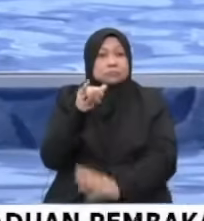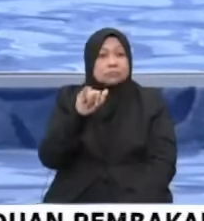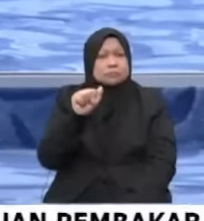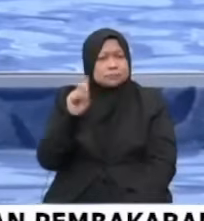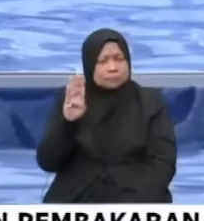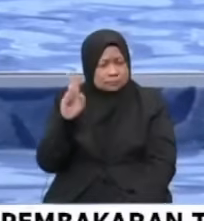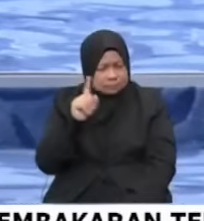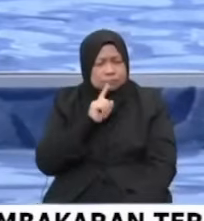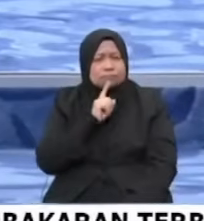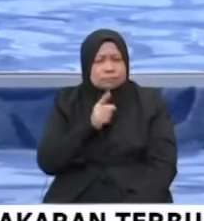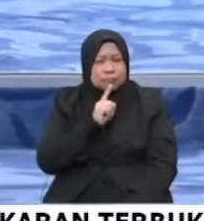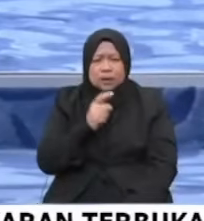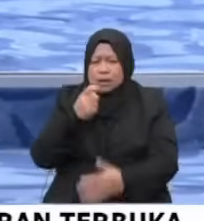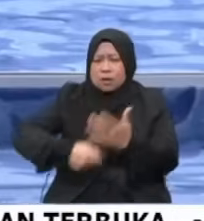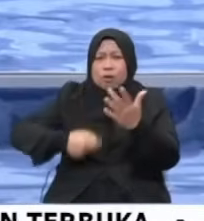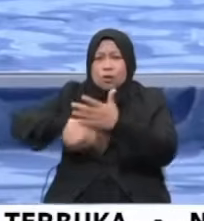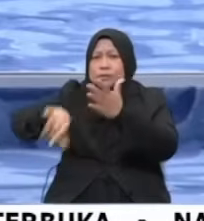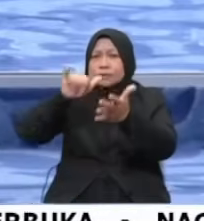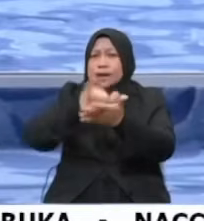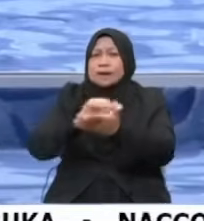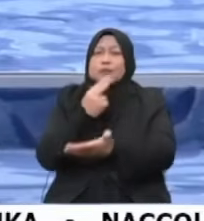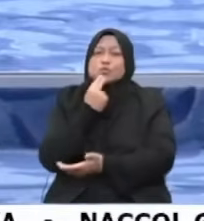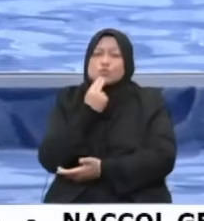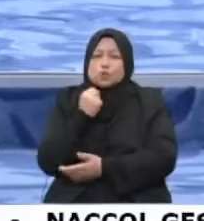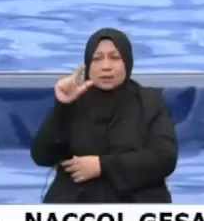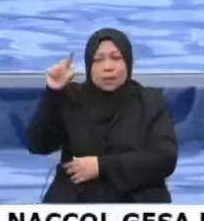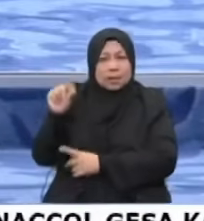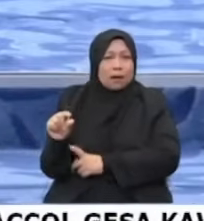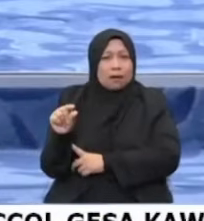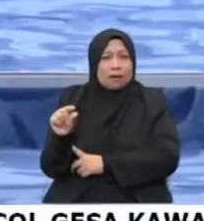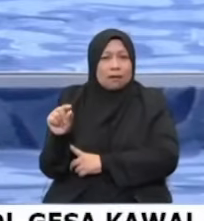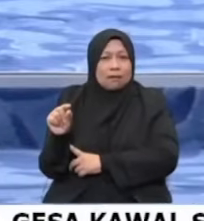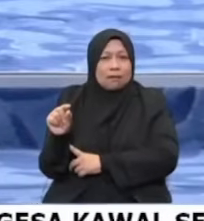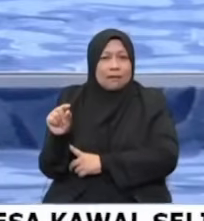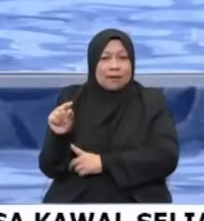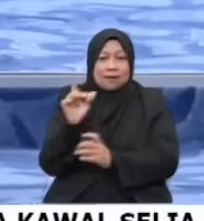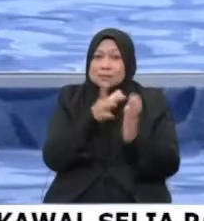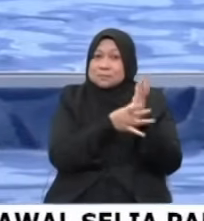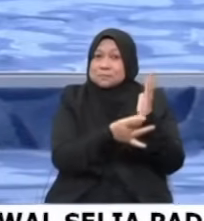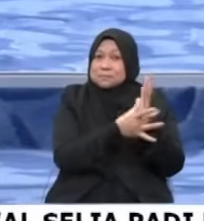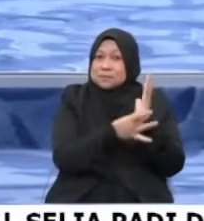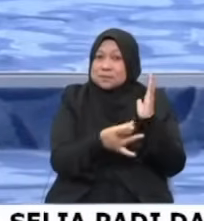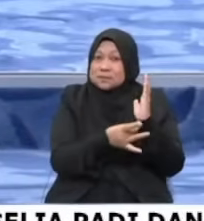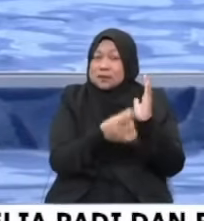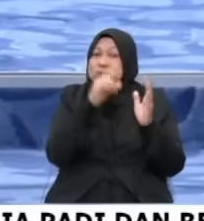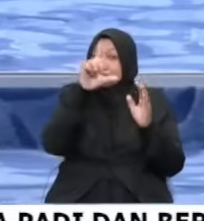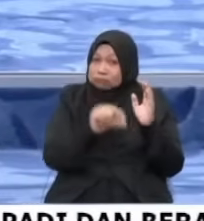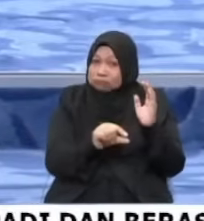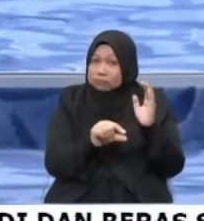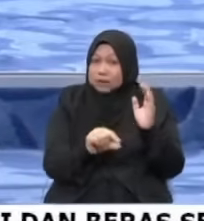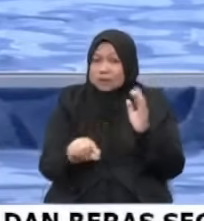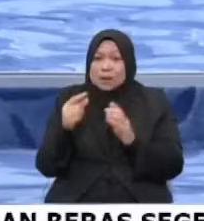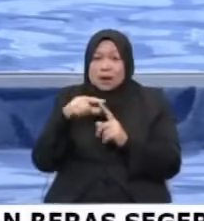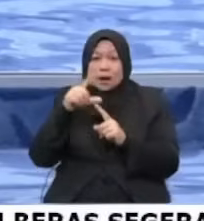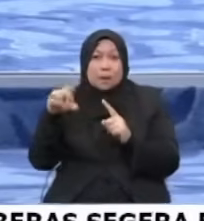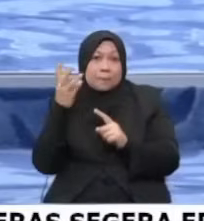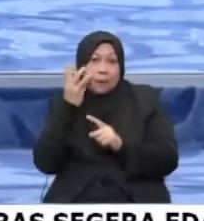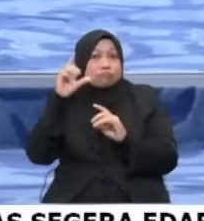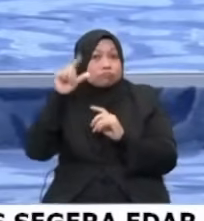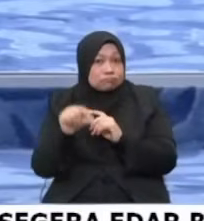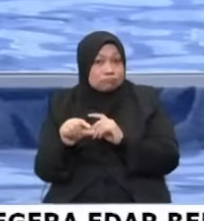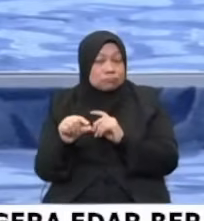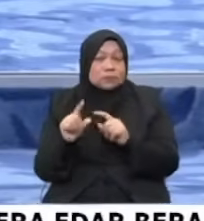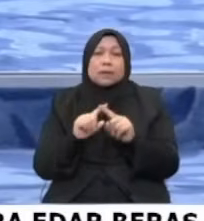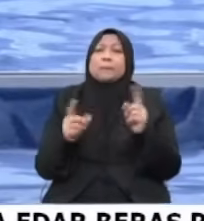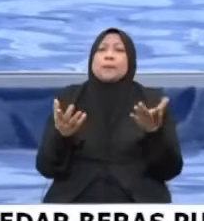benar dalam kos begitu harga gula lebih rendah harga minyak masak lebih rendah harga beras lebih rendah